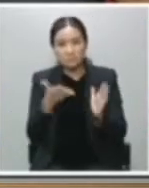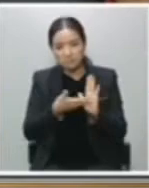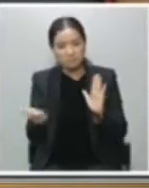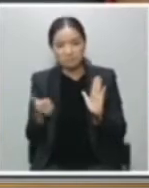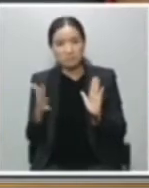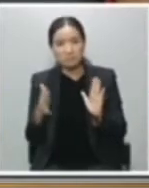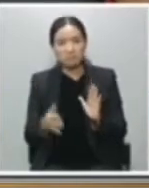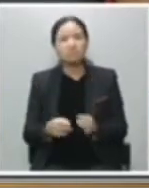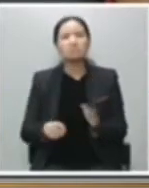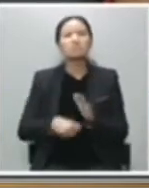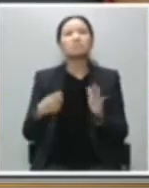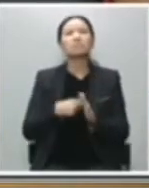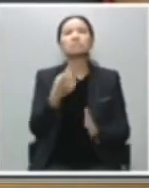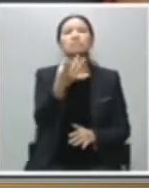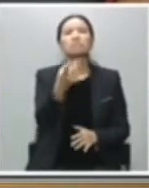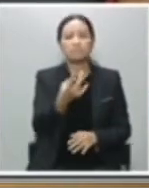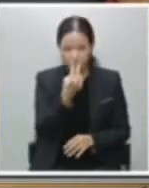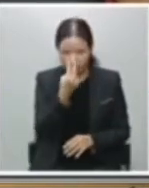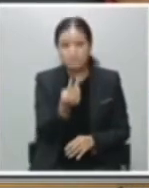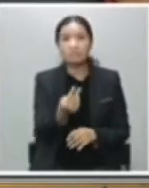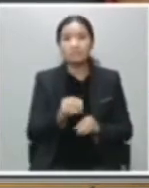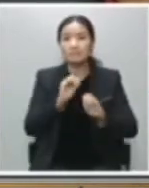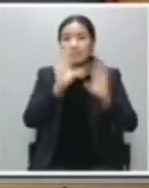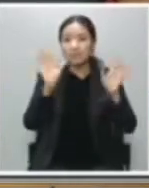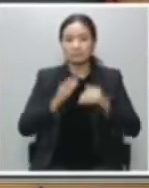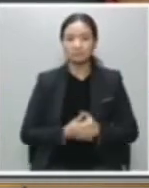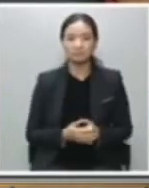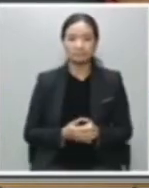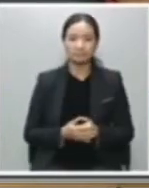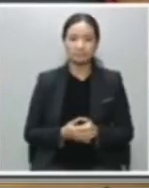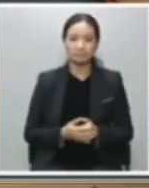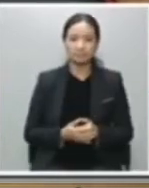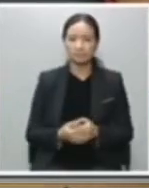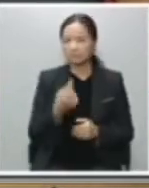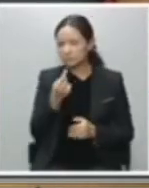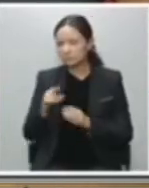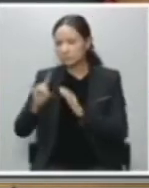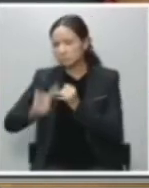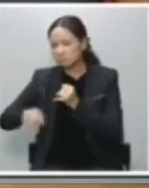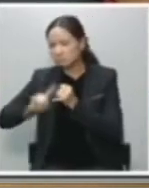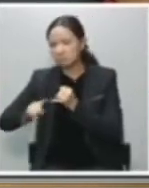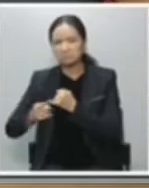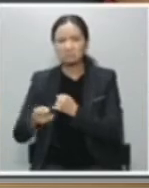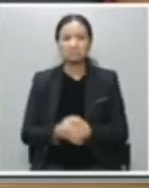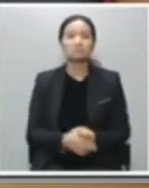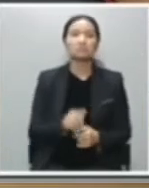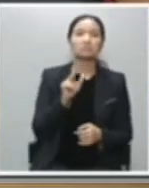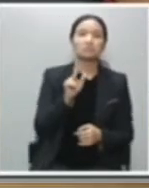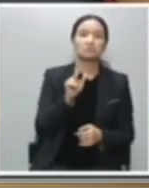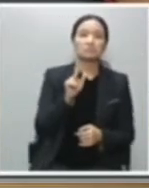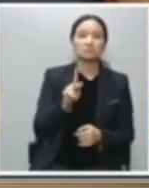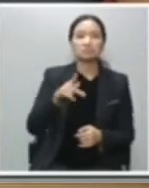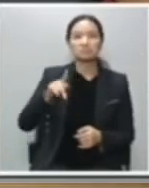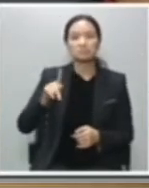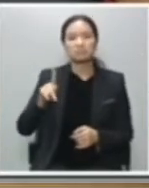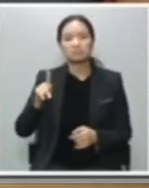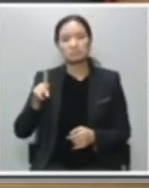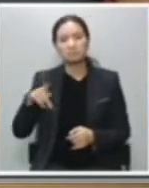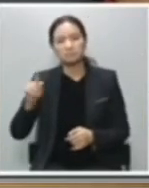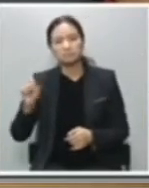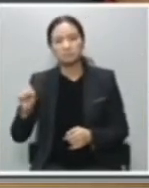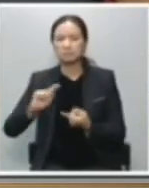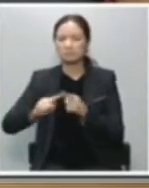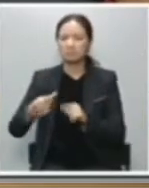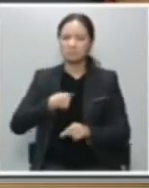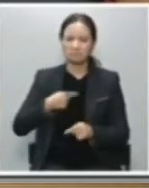ไรนี่เราได้เห็นราคาหมดครับเรามาอยู่บูที่ปลายเหตุกปปส.อยู่กลุ่มกปปส.ก็เพื่อนผมพ